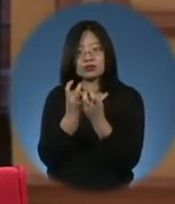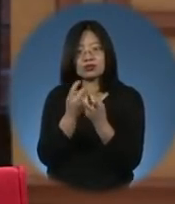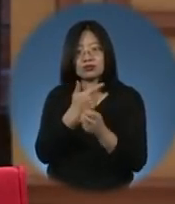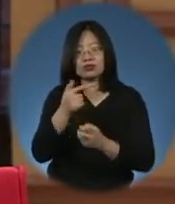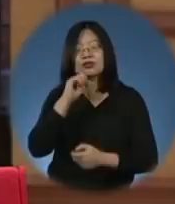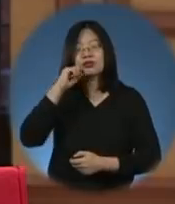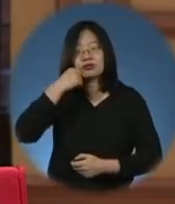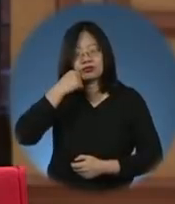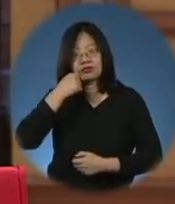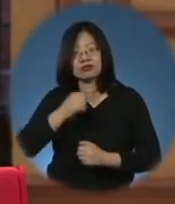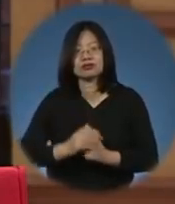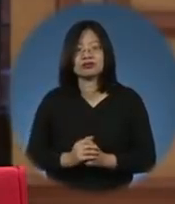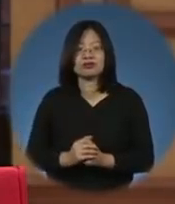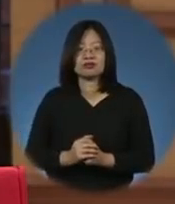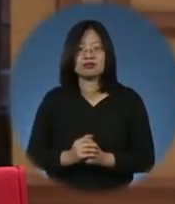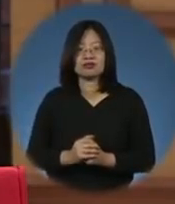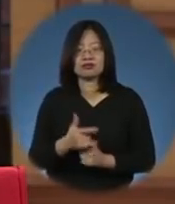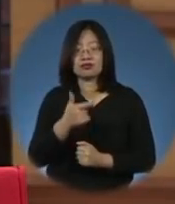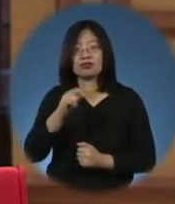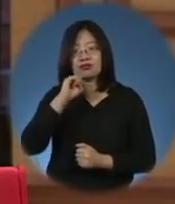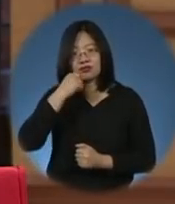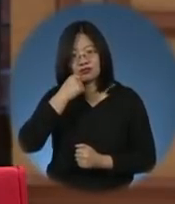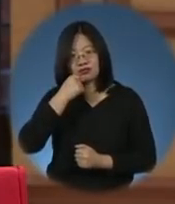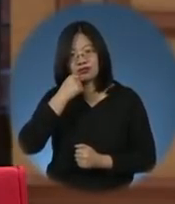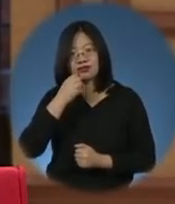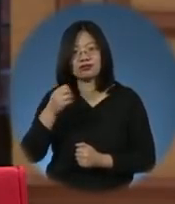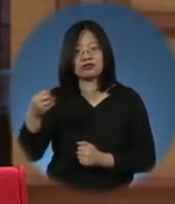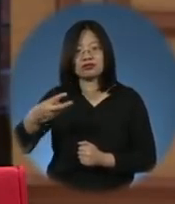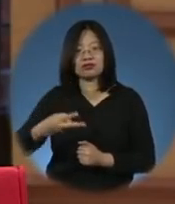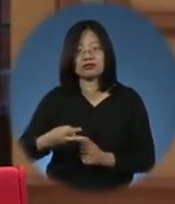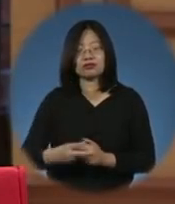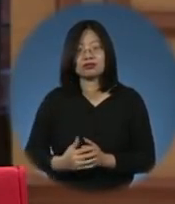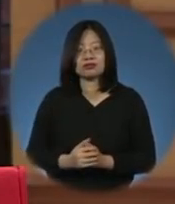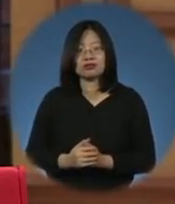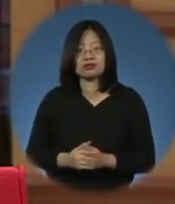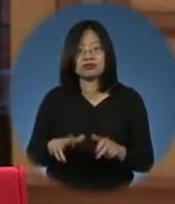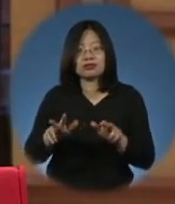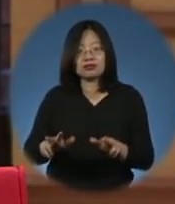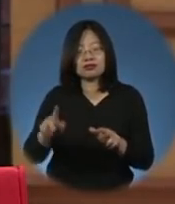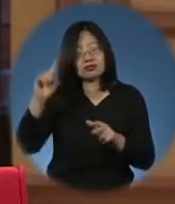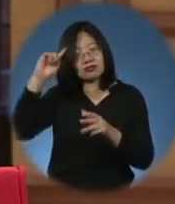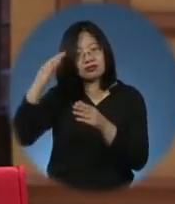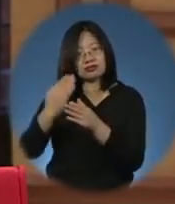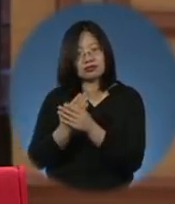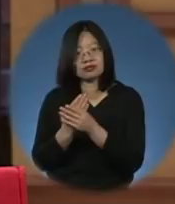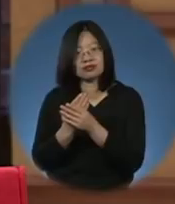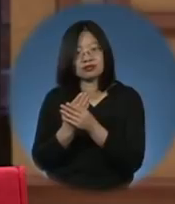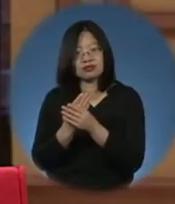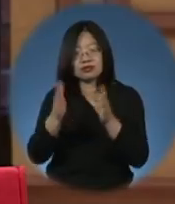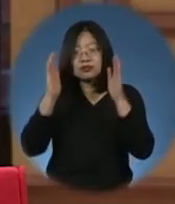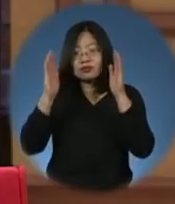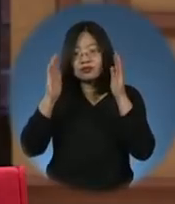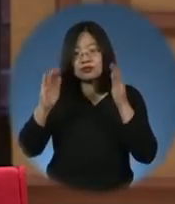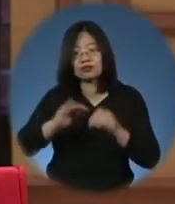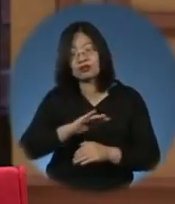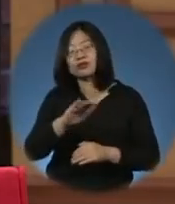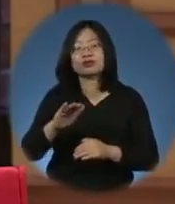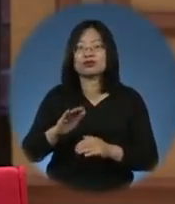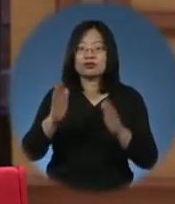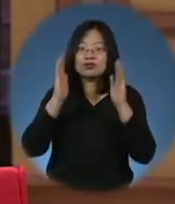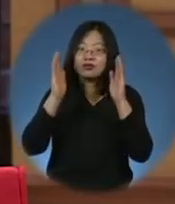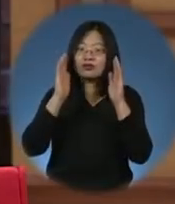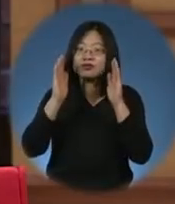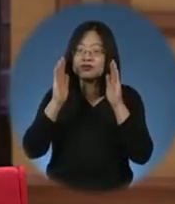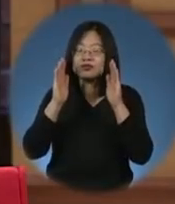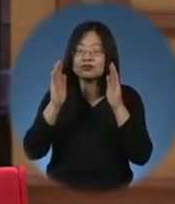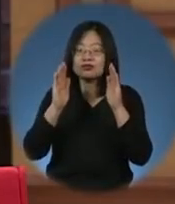너무 어려워지는 거죠. 어려워지죠. 예, 굉장히 어려워지죠. 예. 그리고 지금 박사를 공부한 우리가 워낙